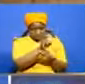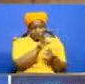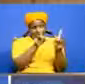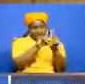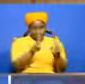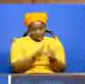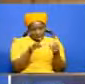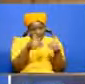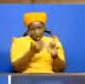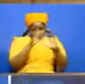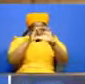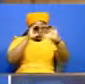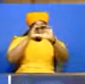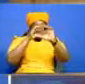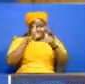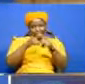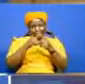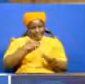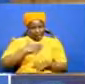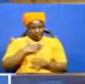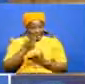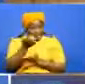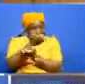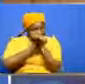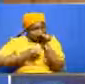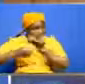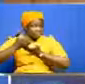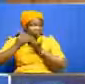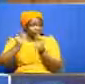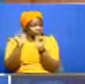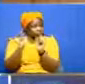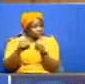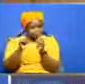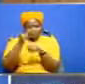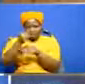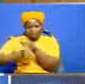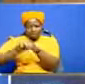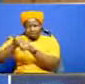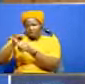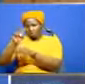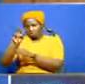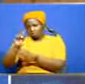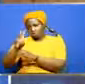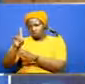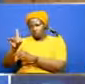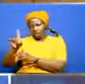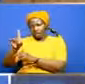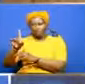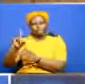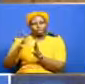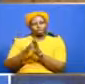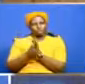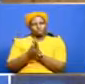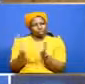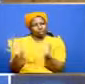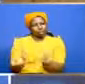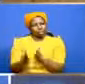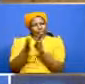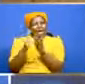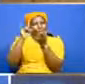projected, our economy would in 2021 have contracted